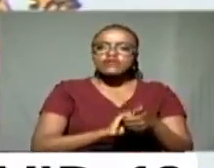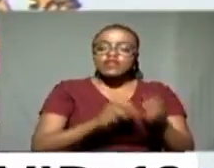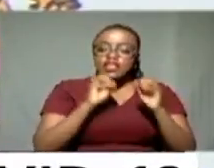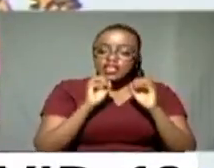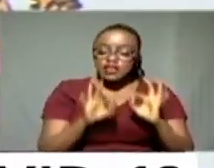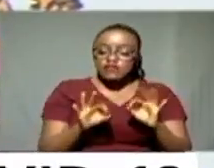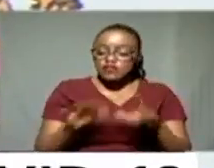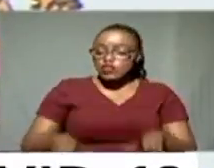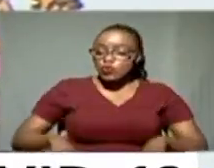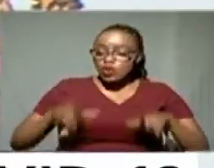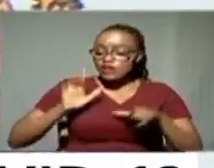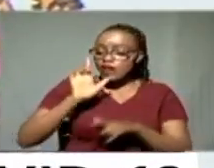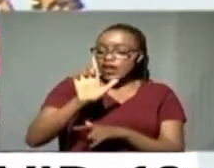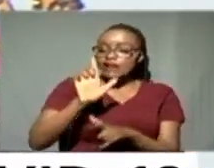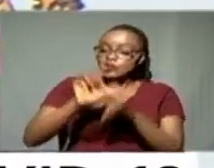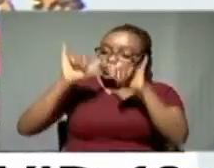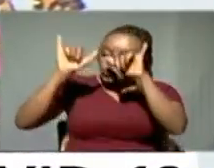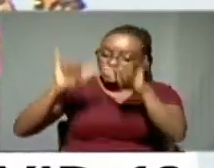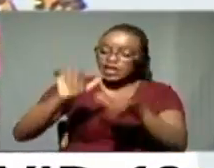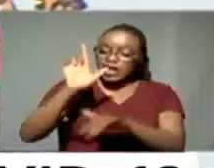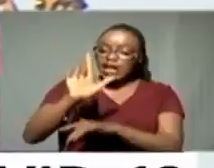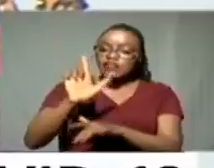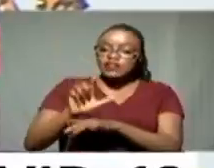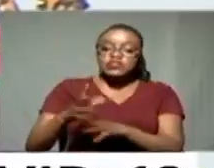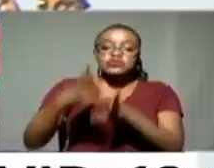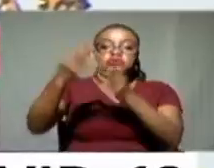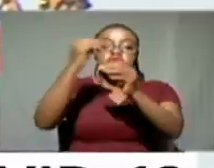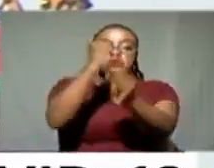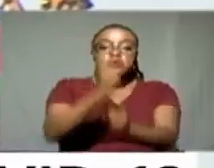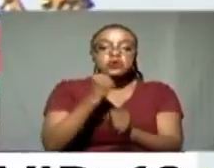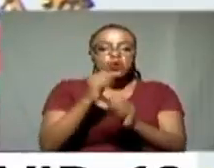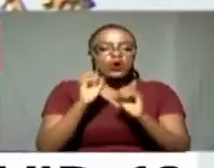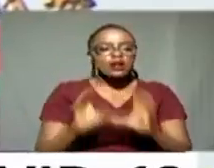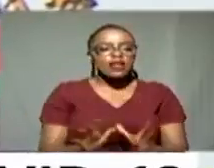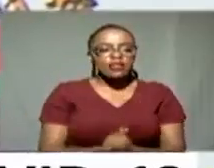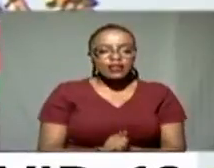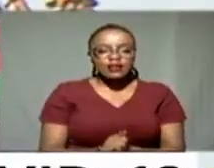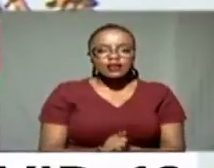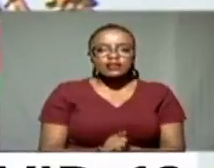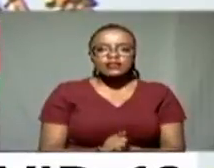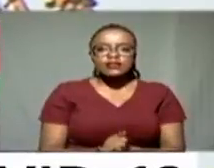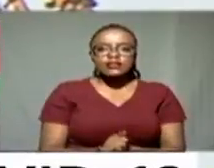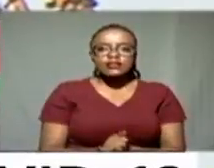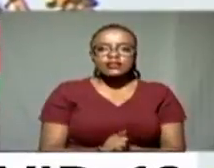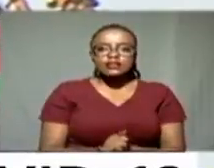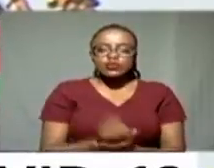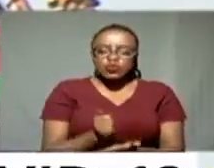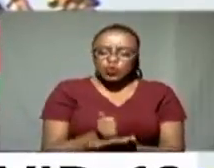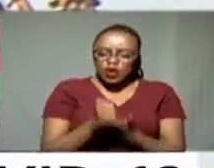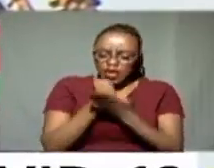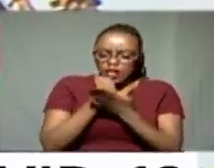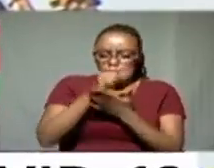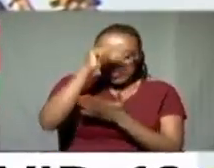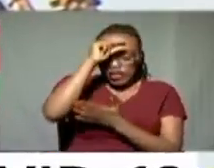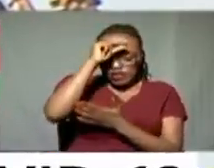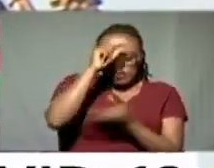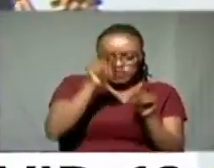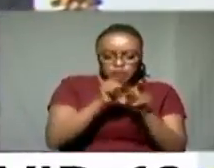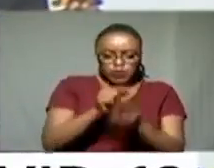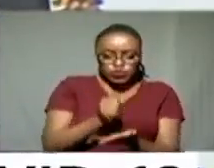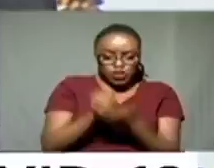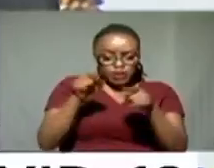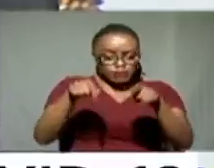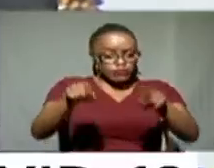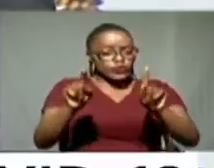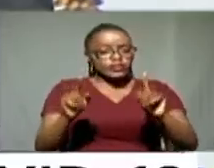Ukiwa unakaa Lavington, wewe kaa Lavington, hapana enda Gong. Kwa hivyo utasaidia serikali na ujisaidia wewe